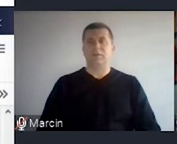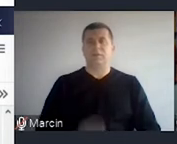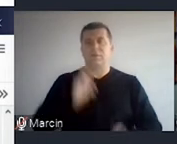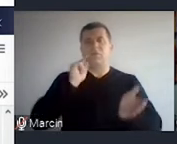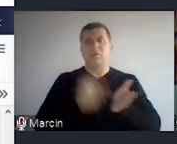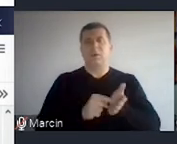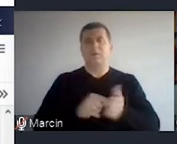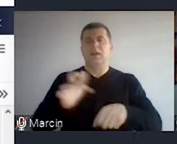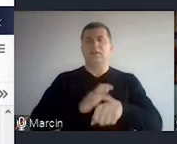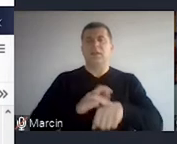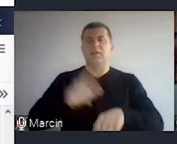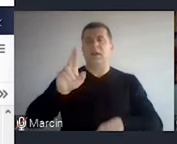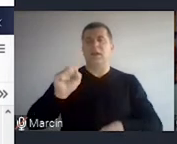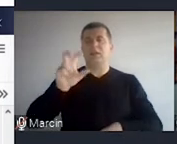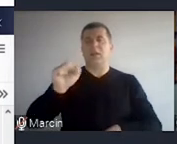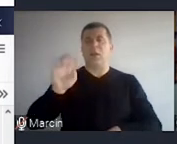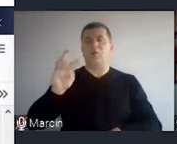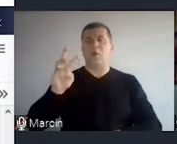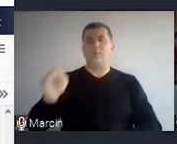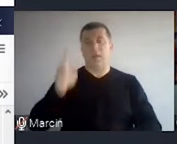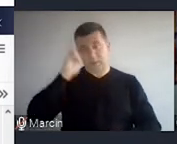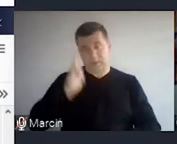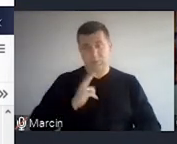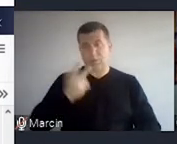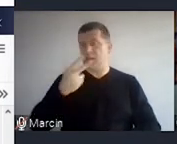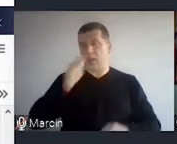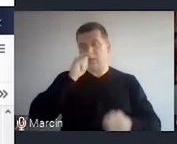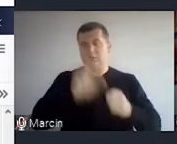właśnie. W stawkach ryczałtowych instytucja